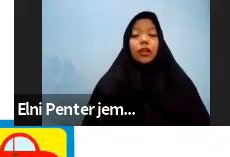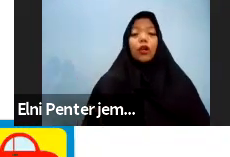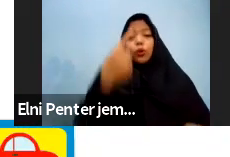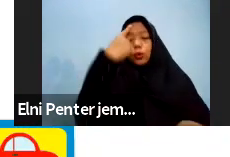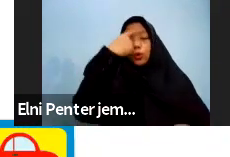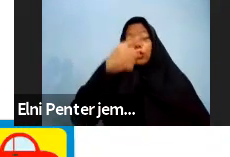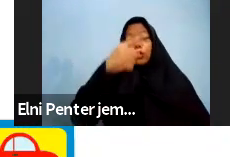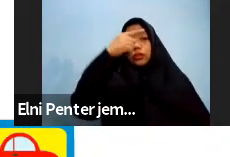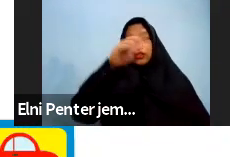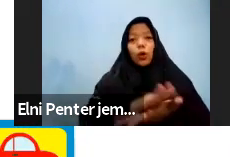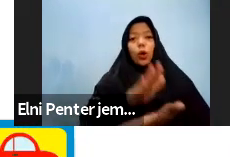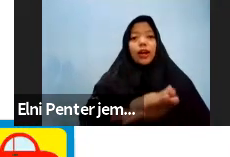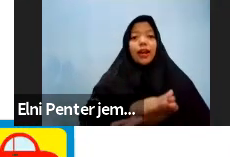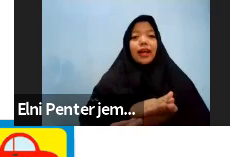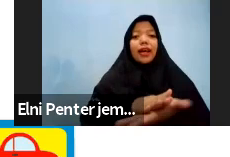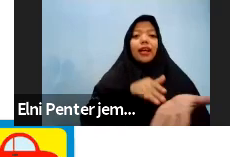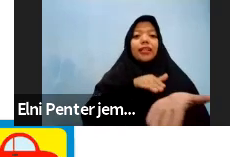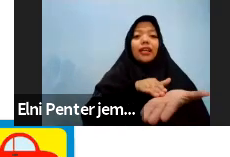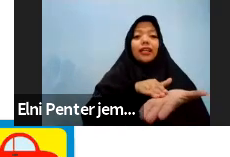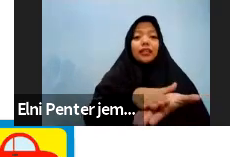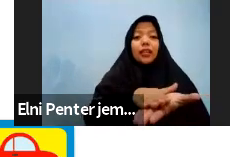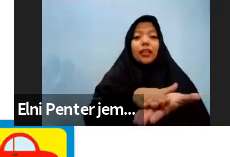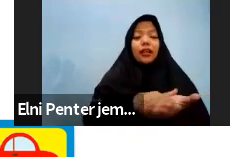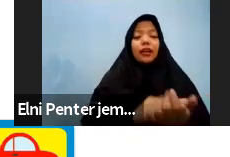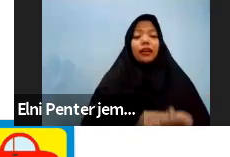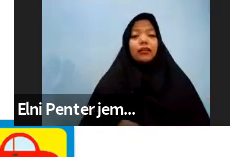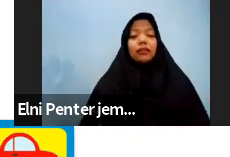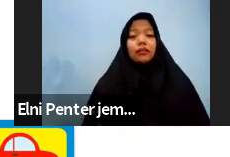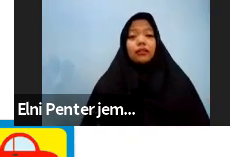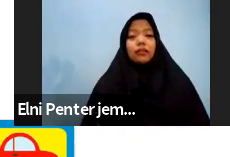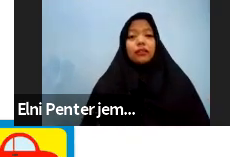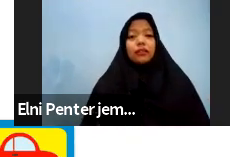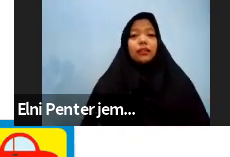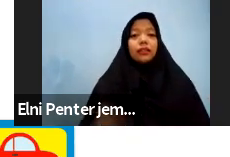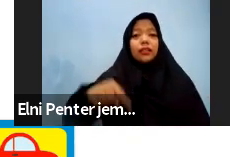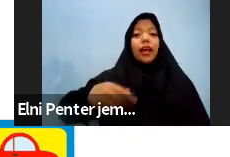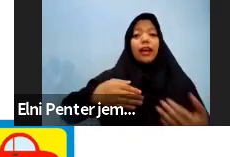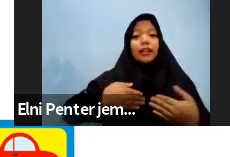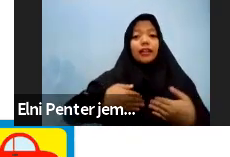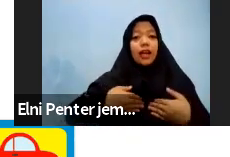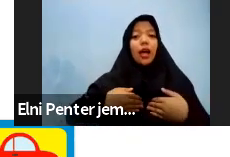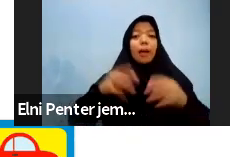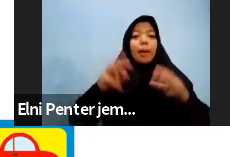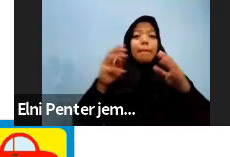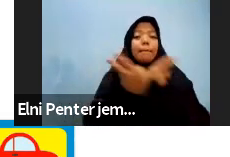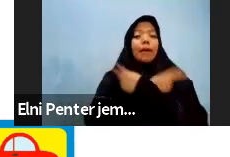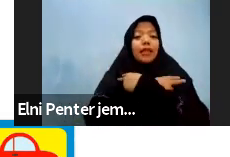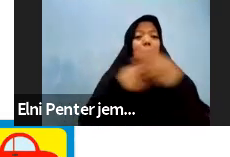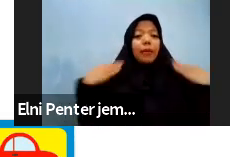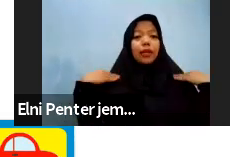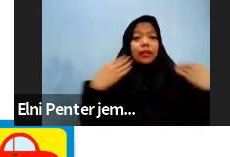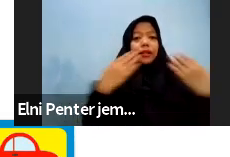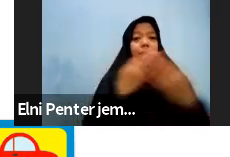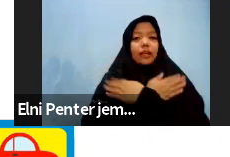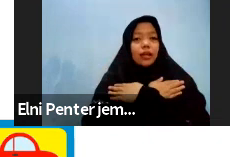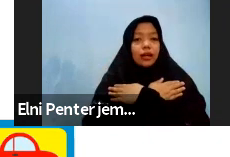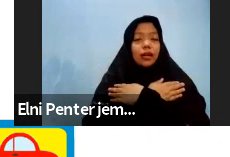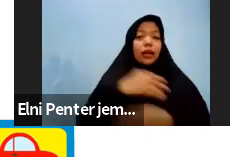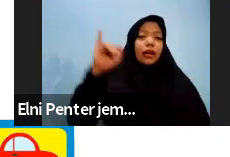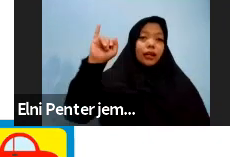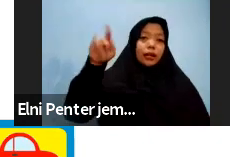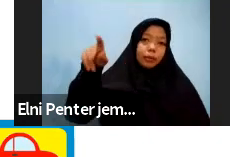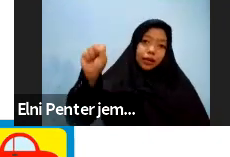ini media audio Jajaran untuk sekolah dasar di sini ada matematika ada IPS ada bahasa